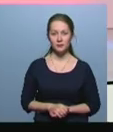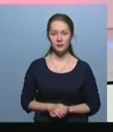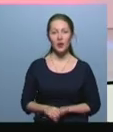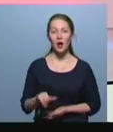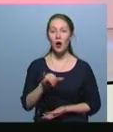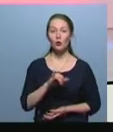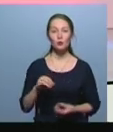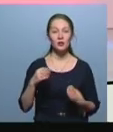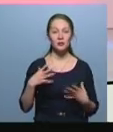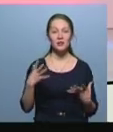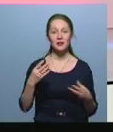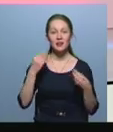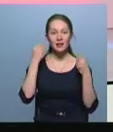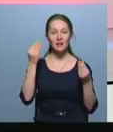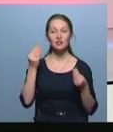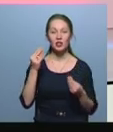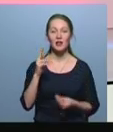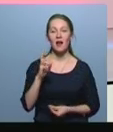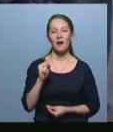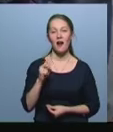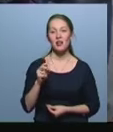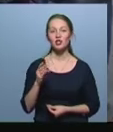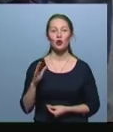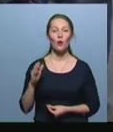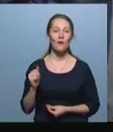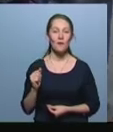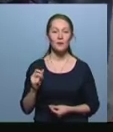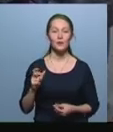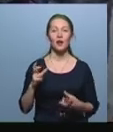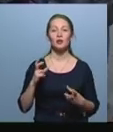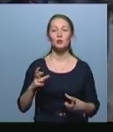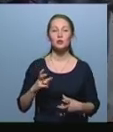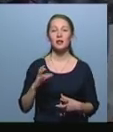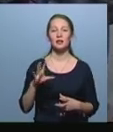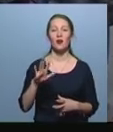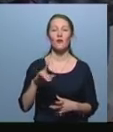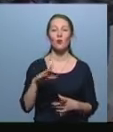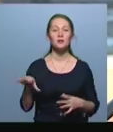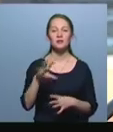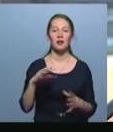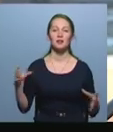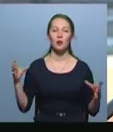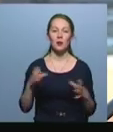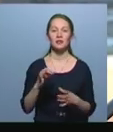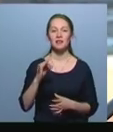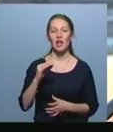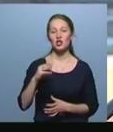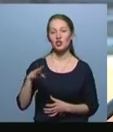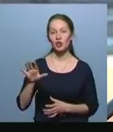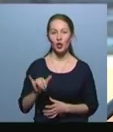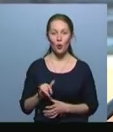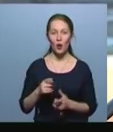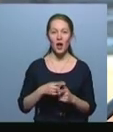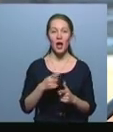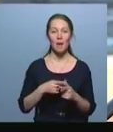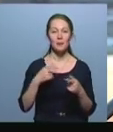Удмуртия отметила день рождения легендарного Калашникова. Курсанты и студенты 16 оборонных вузов России собрались в Ижевском техническом университете имени Калашникова,